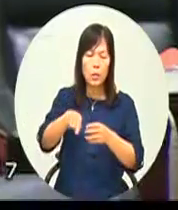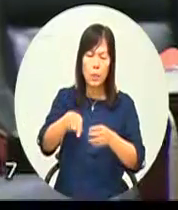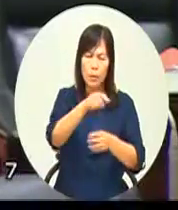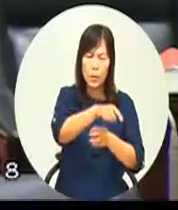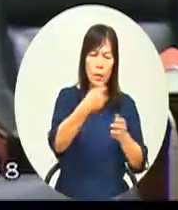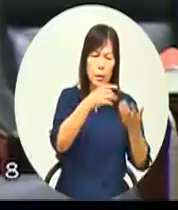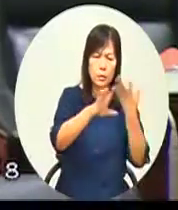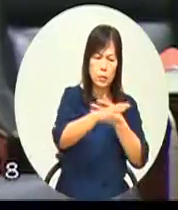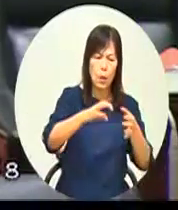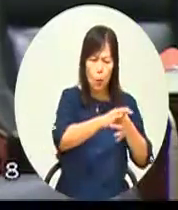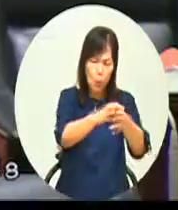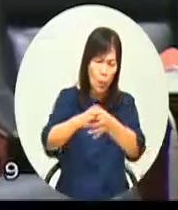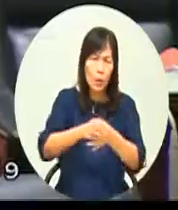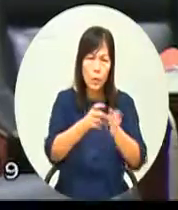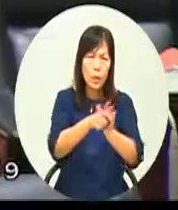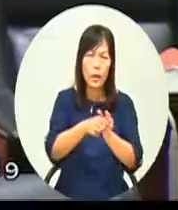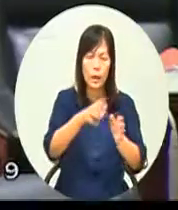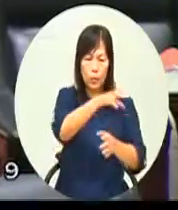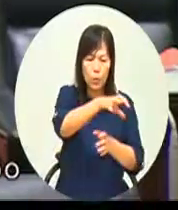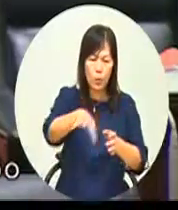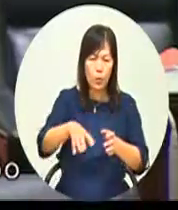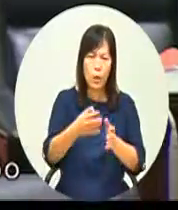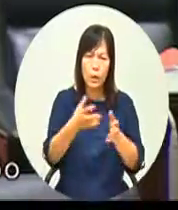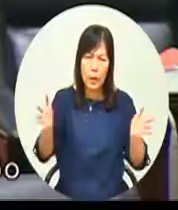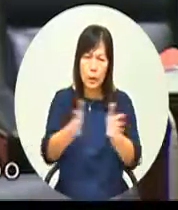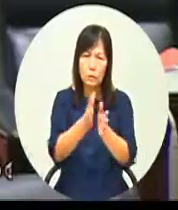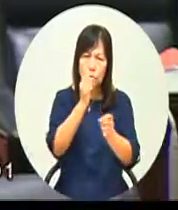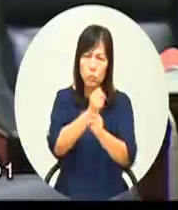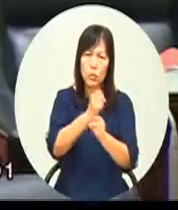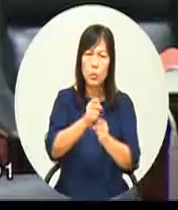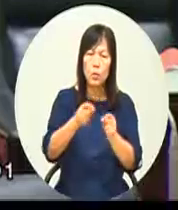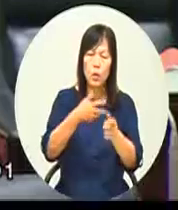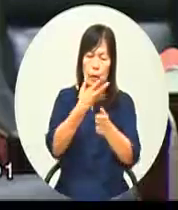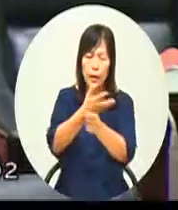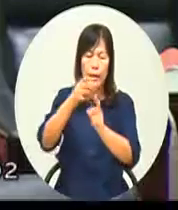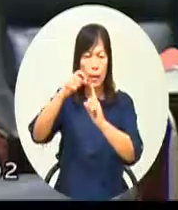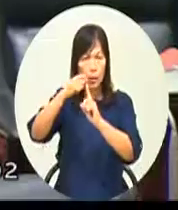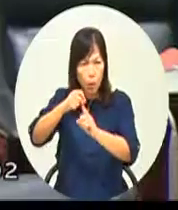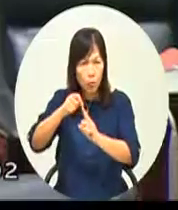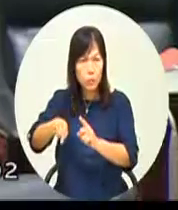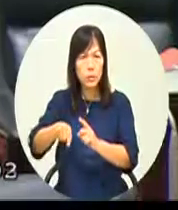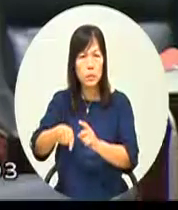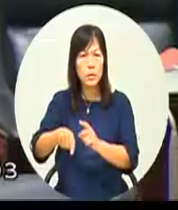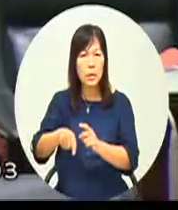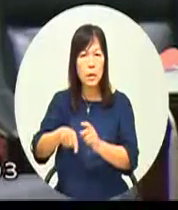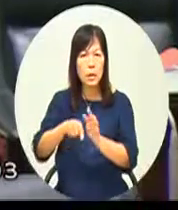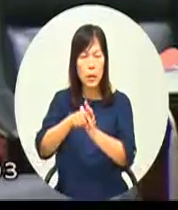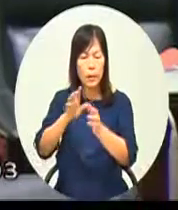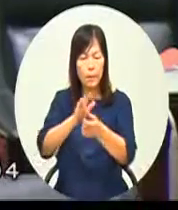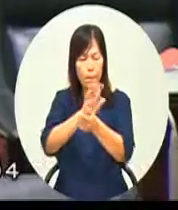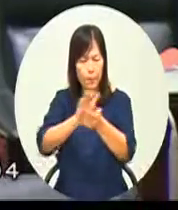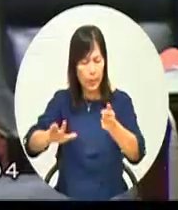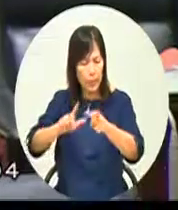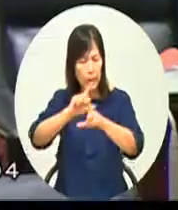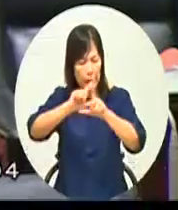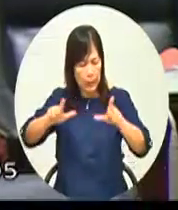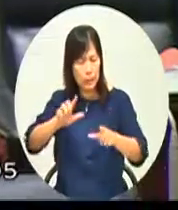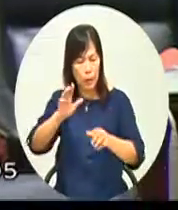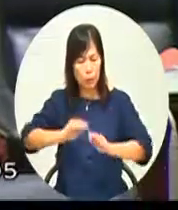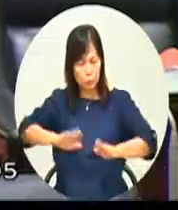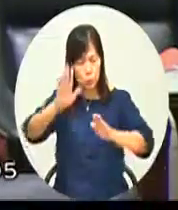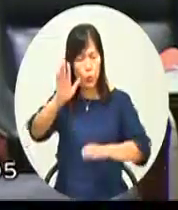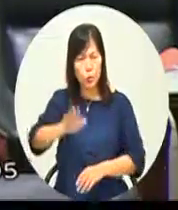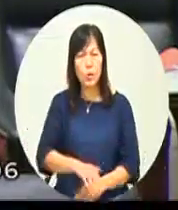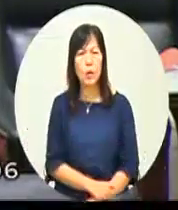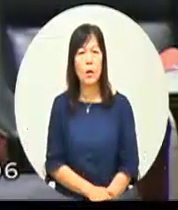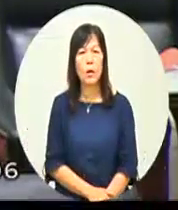通局来结合，跨局处来合作，让我们的文化公车的它的效益更好。 好，我希望我跟